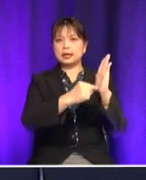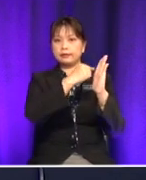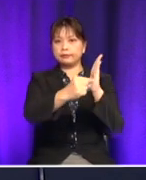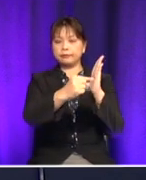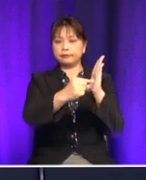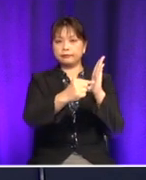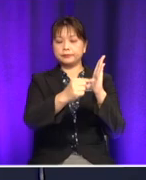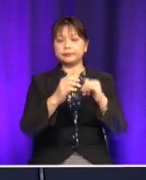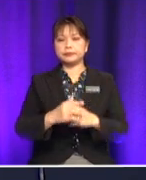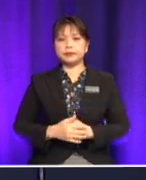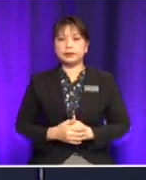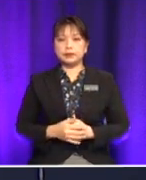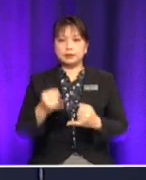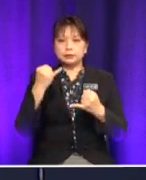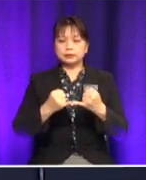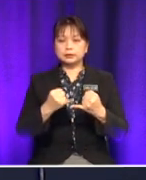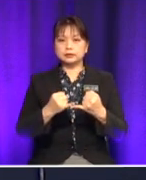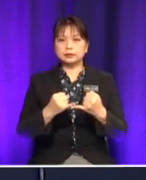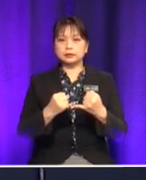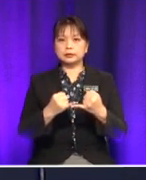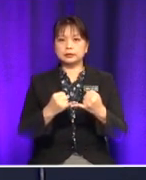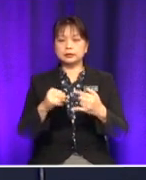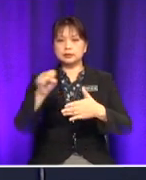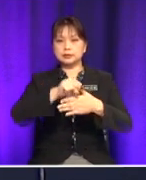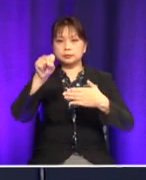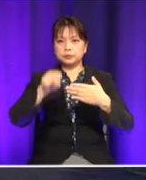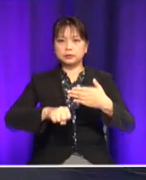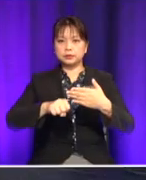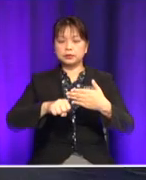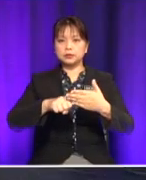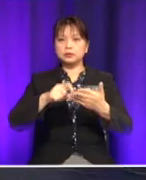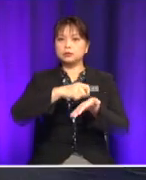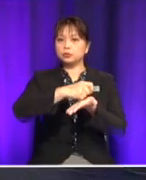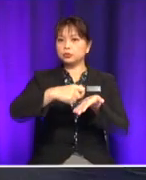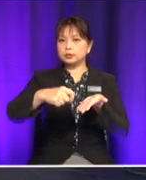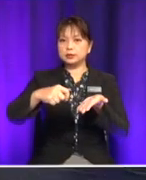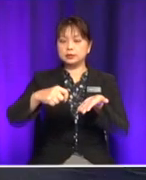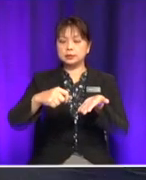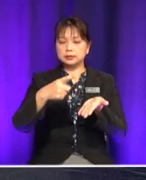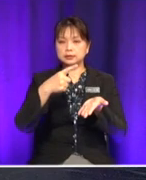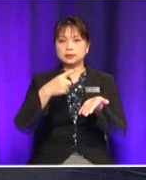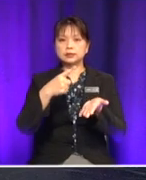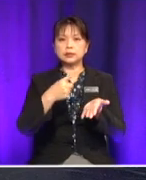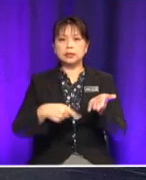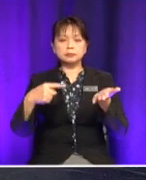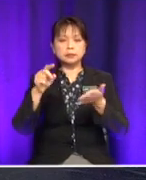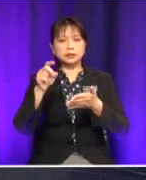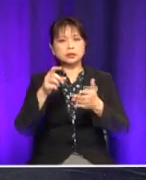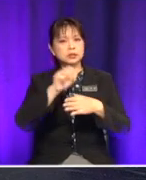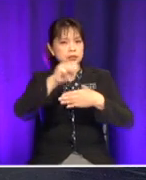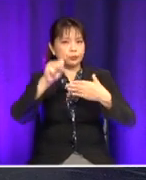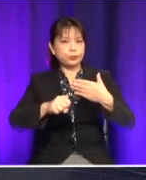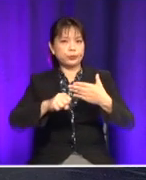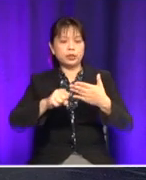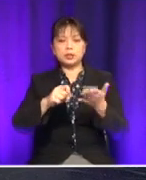kemudian akhir sekali kesimpulan membuat kesimpulan aku kesimpulan dari pada eksperimen ya kita tidak